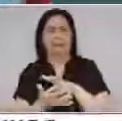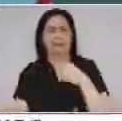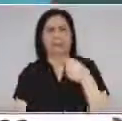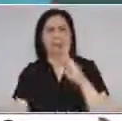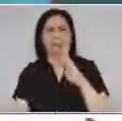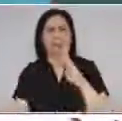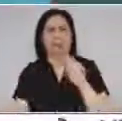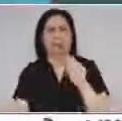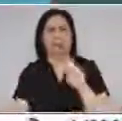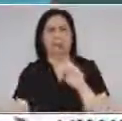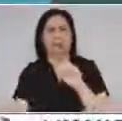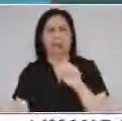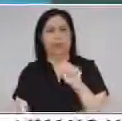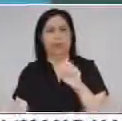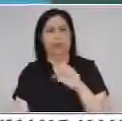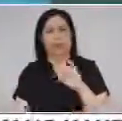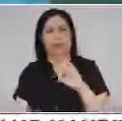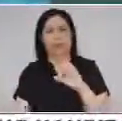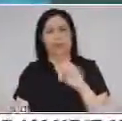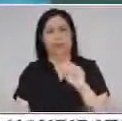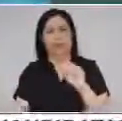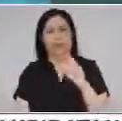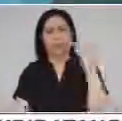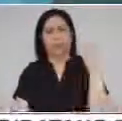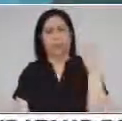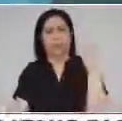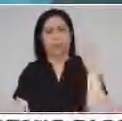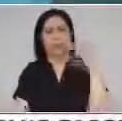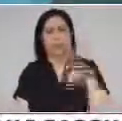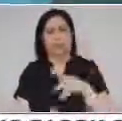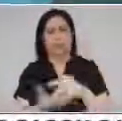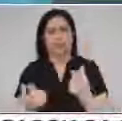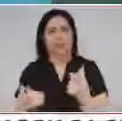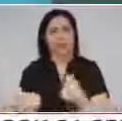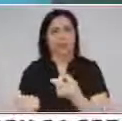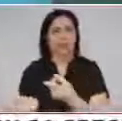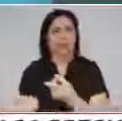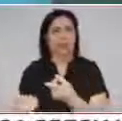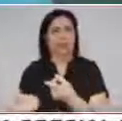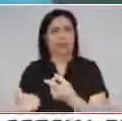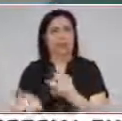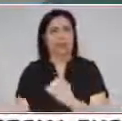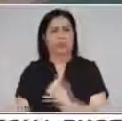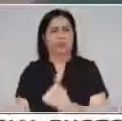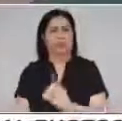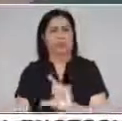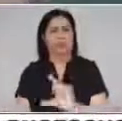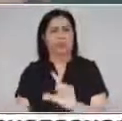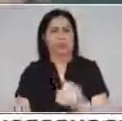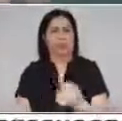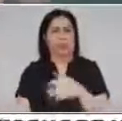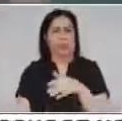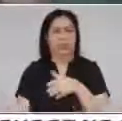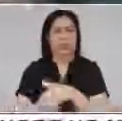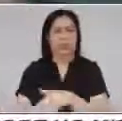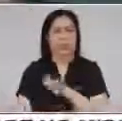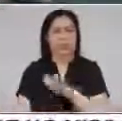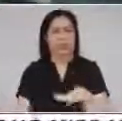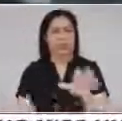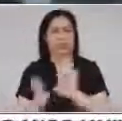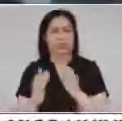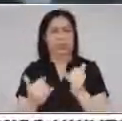barangay. Kamukha nun, pinapupuntahan na lang si Barangay Captain Mario Rivera ng Barangay